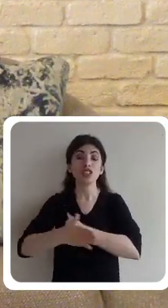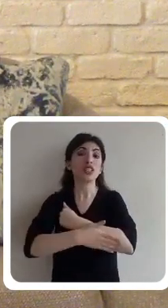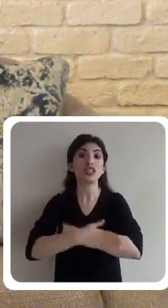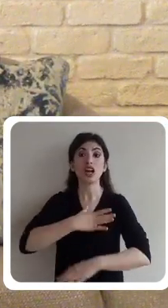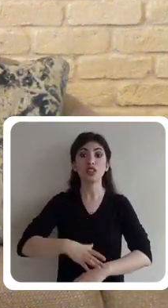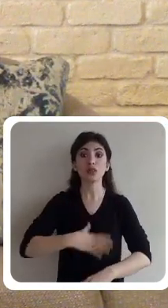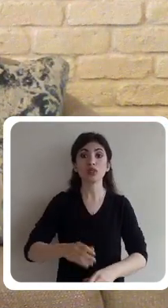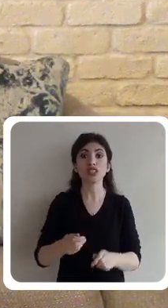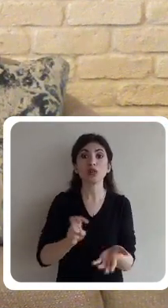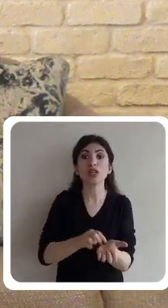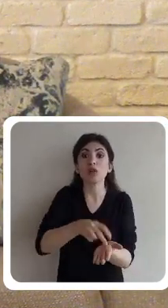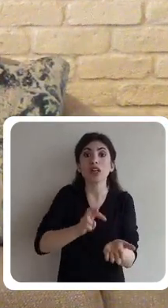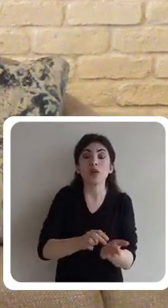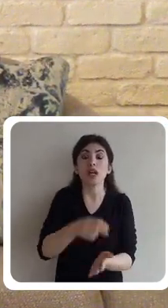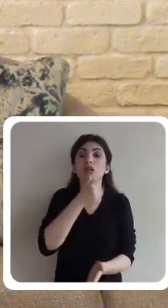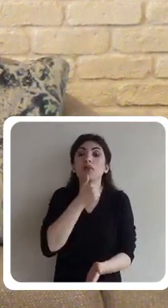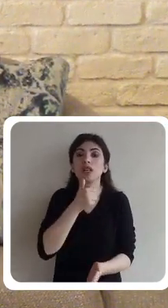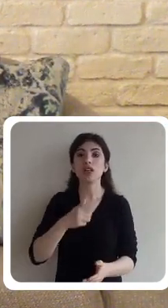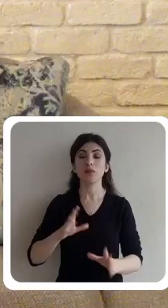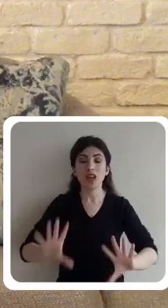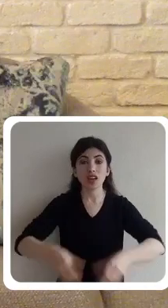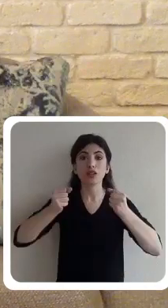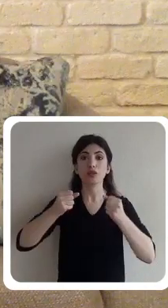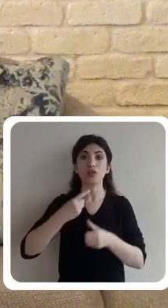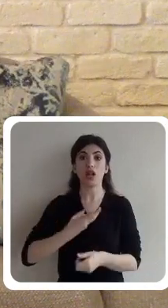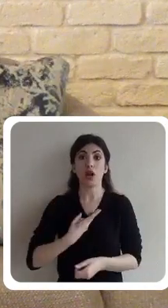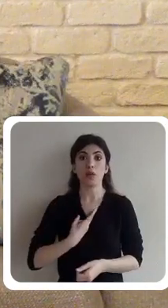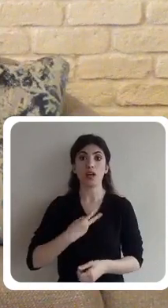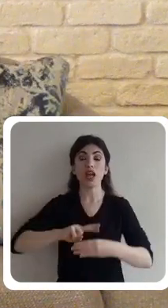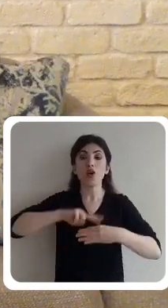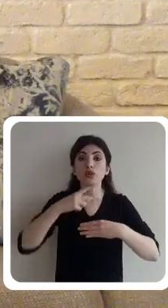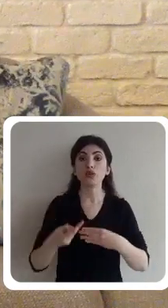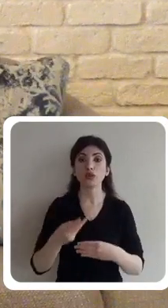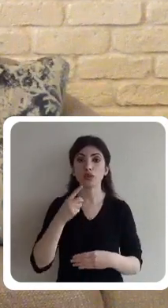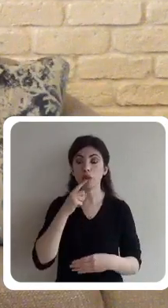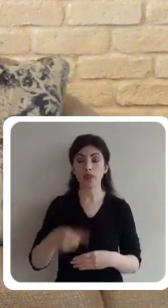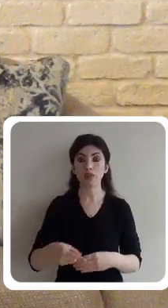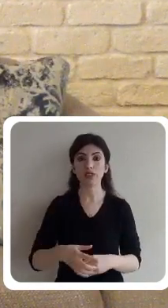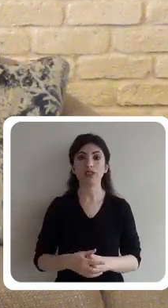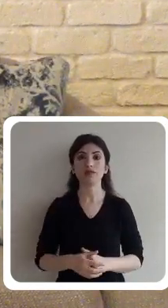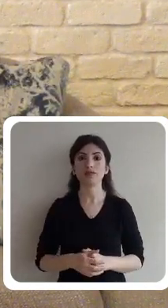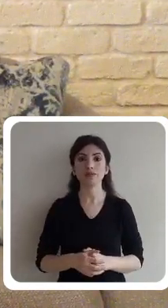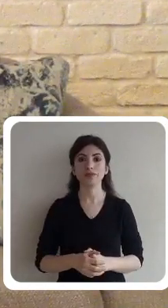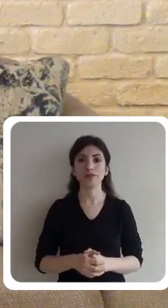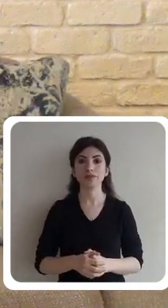istemiş. Pirebek, Pirebek, kurtar beni Pirebek. Pirebek telaşlanmış, hemen koşmuş